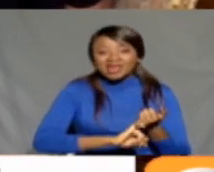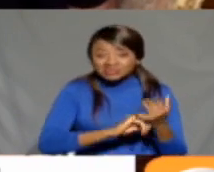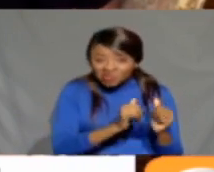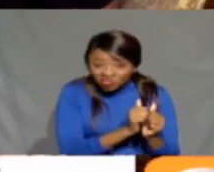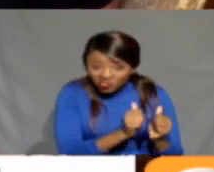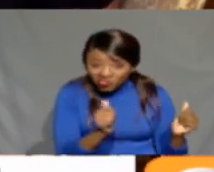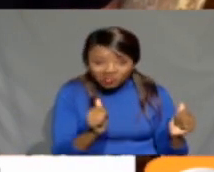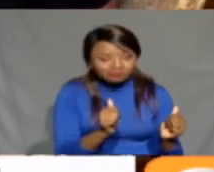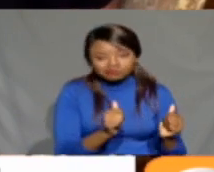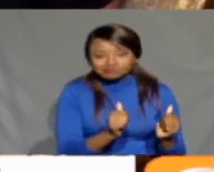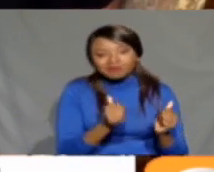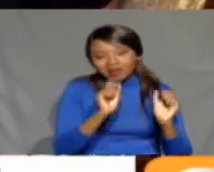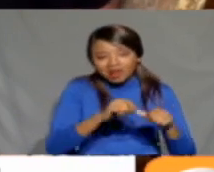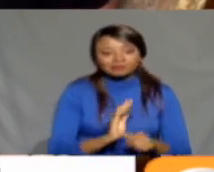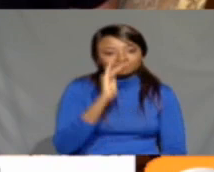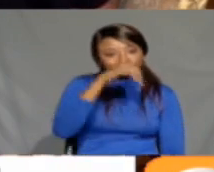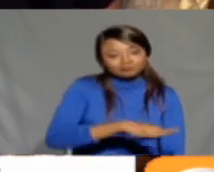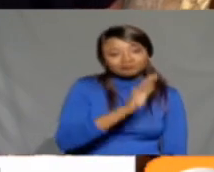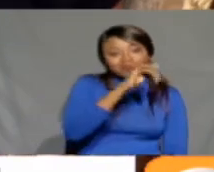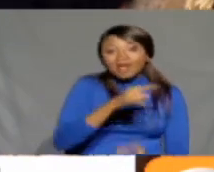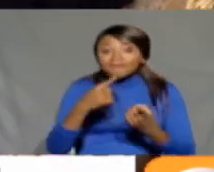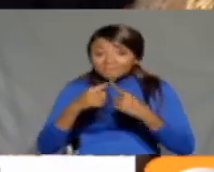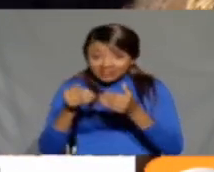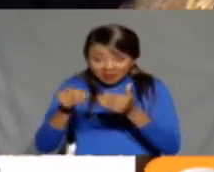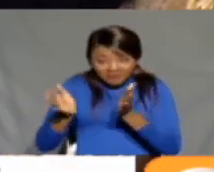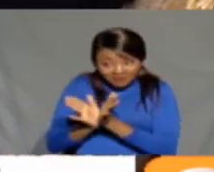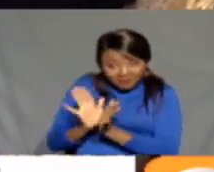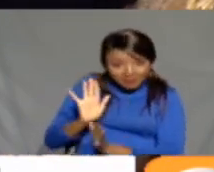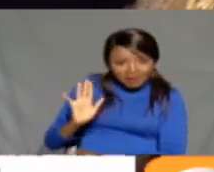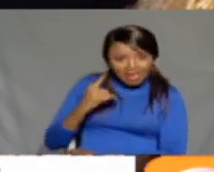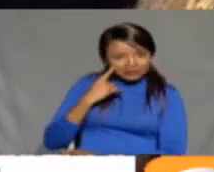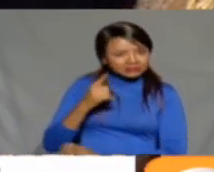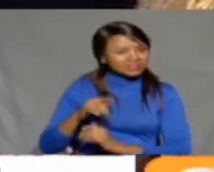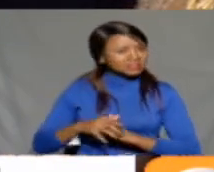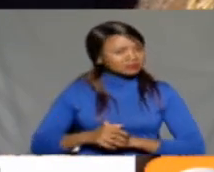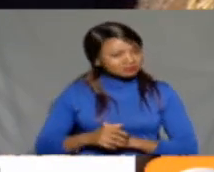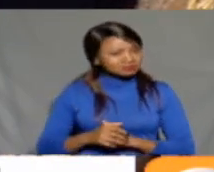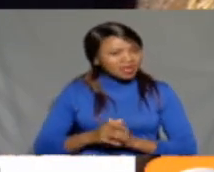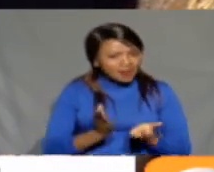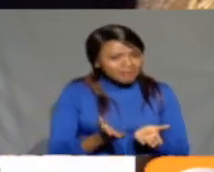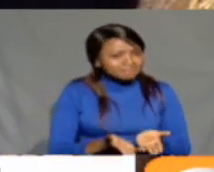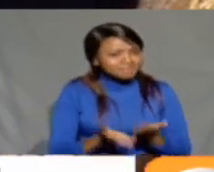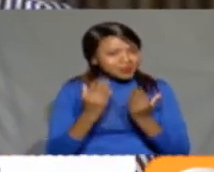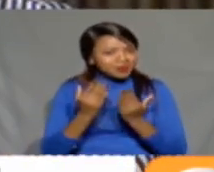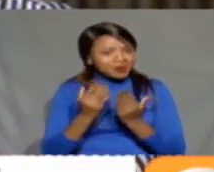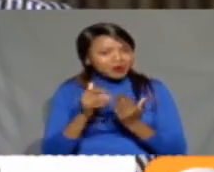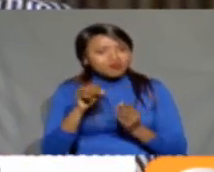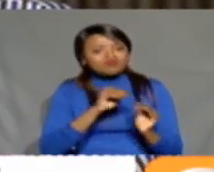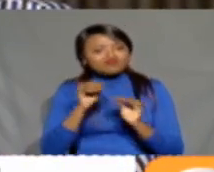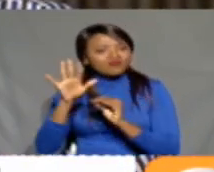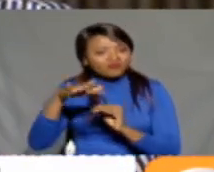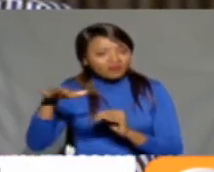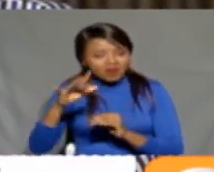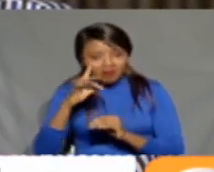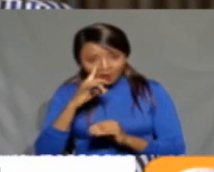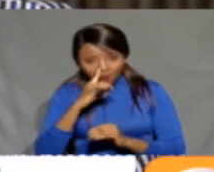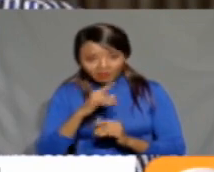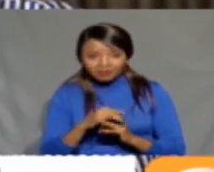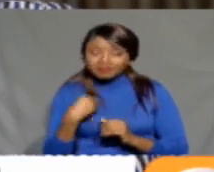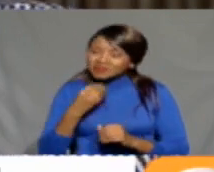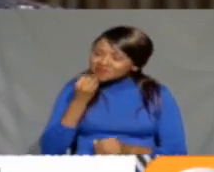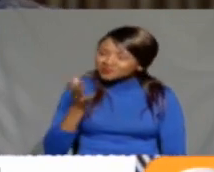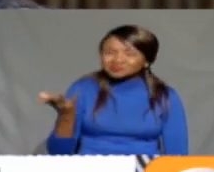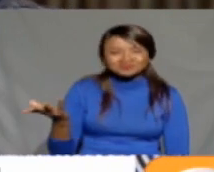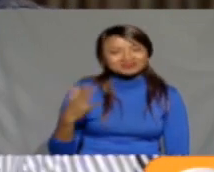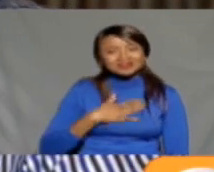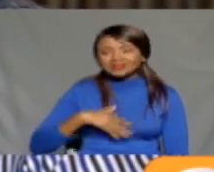nyakati ambazo familia yake Cohen ingeona matatizo, kuondoka Kenya ilikuwa ni suluhisho waliompa marehemu. I told him several times,